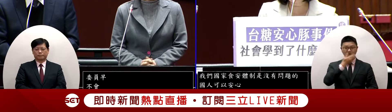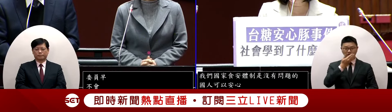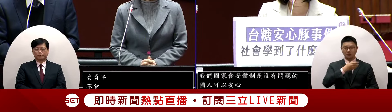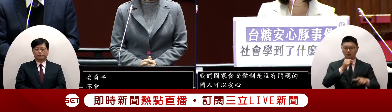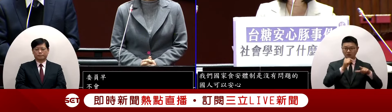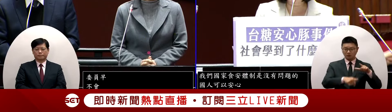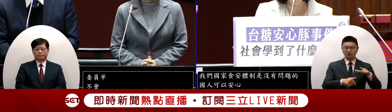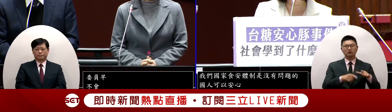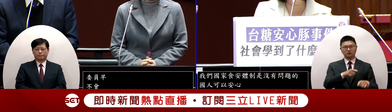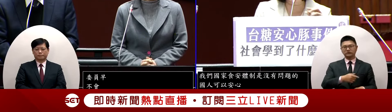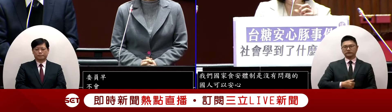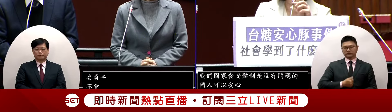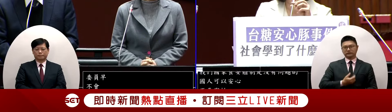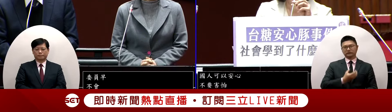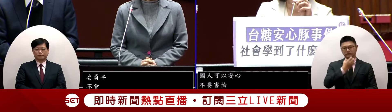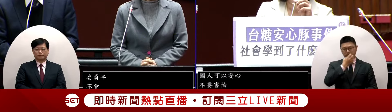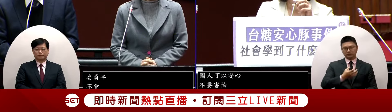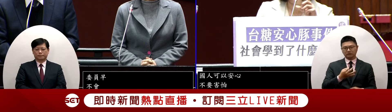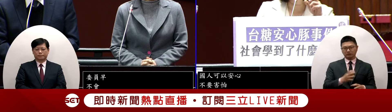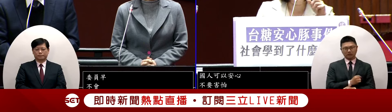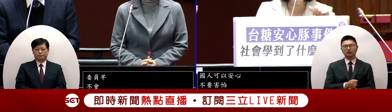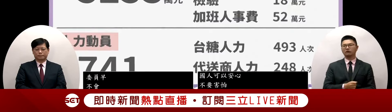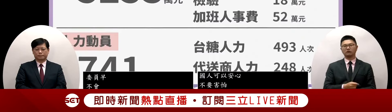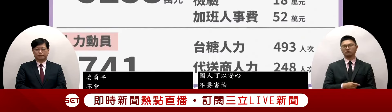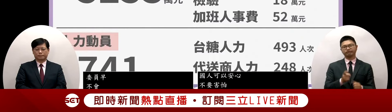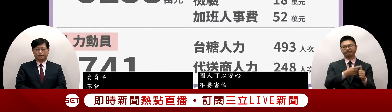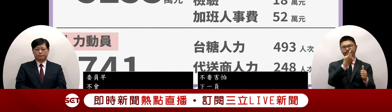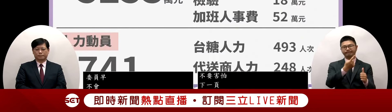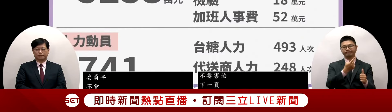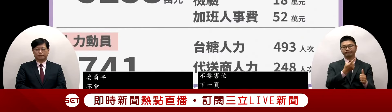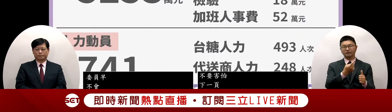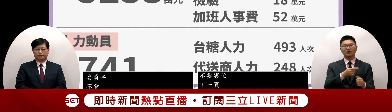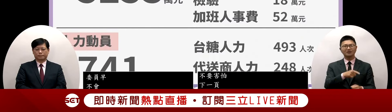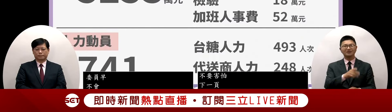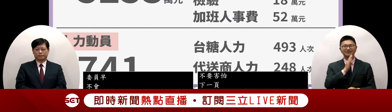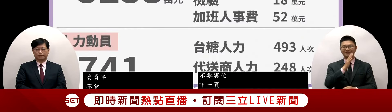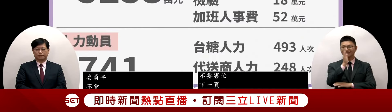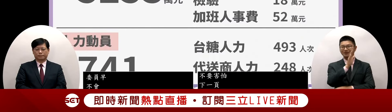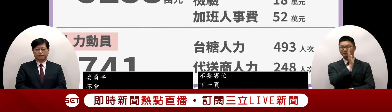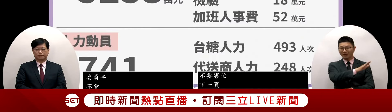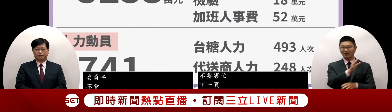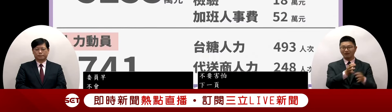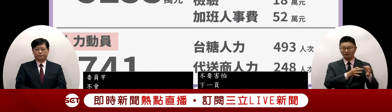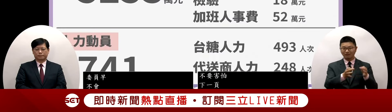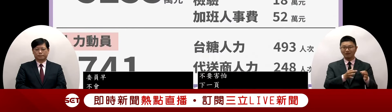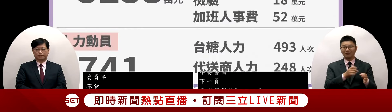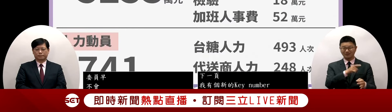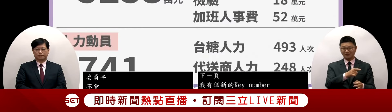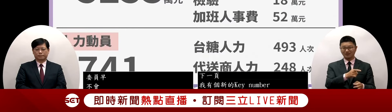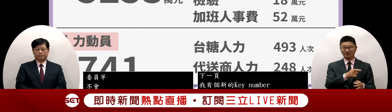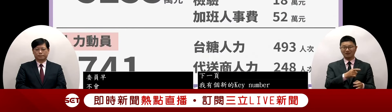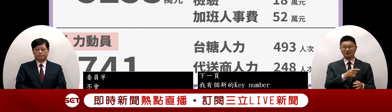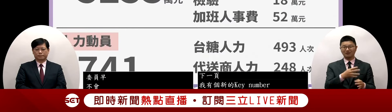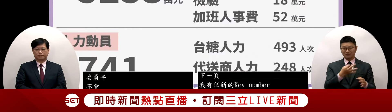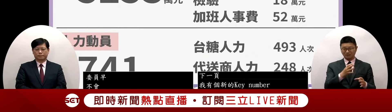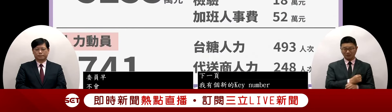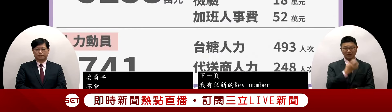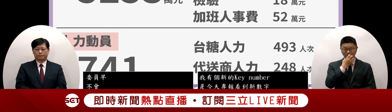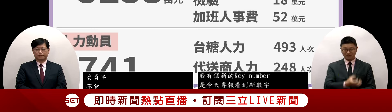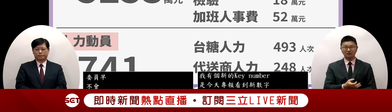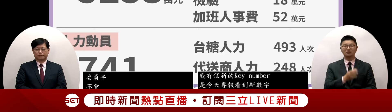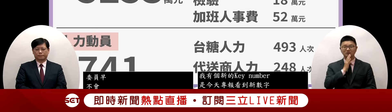件最大的受害者。但是台糖是国营事业啊，它的损害就是全民买单